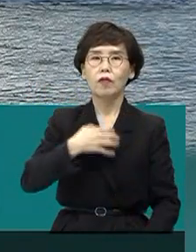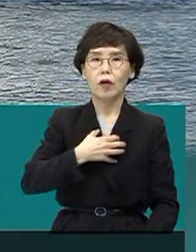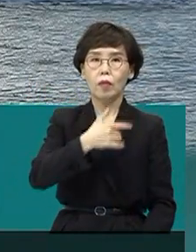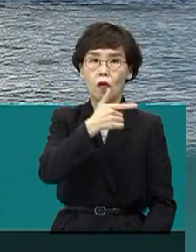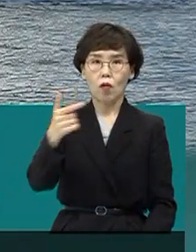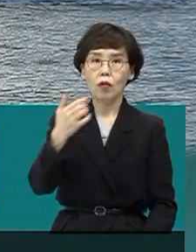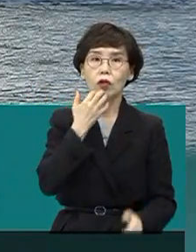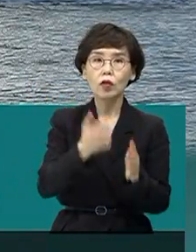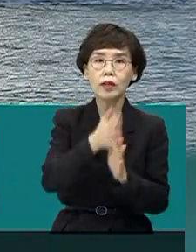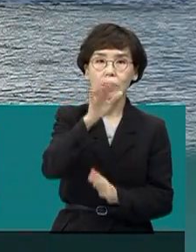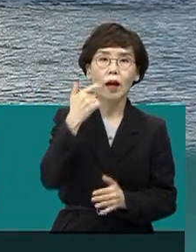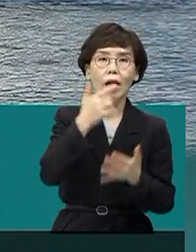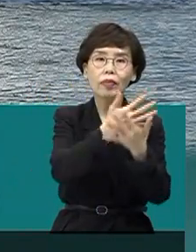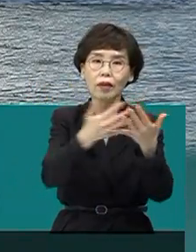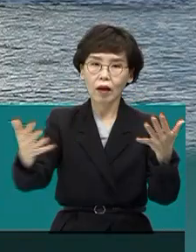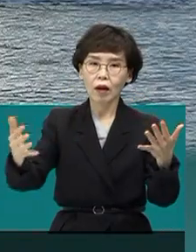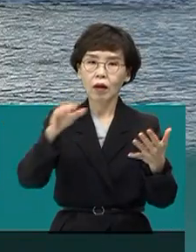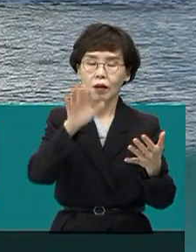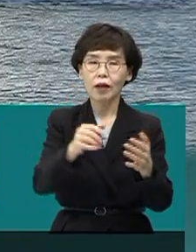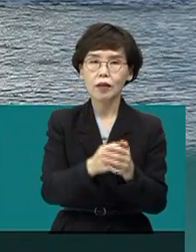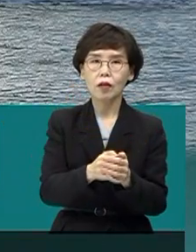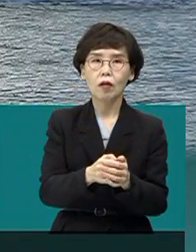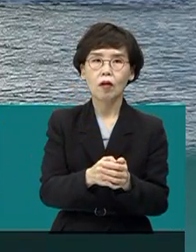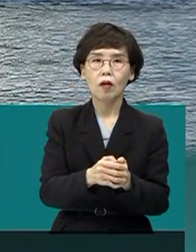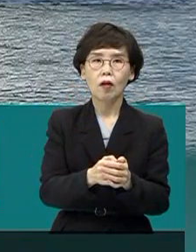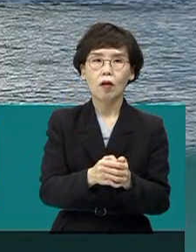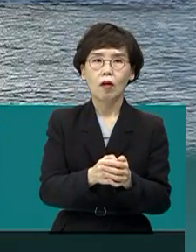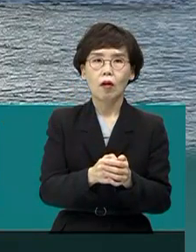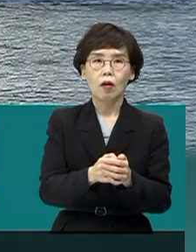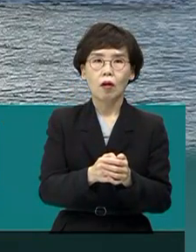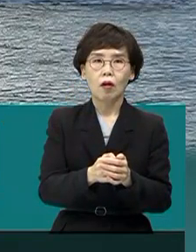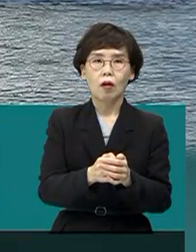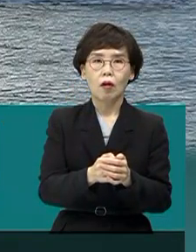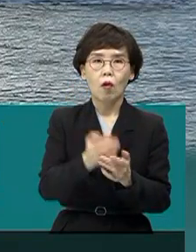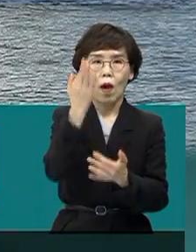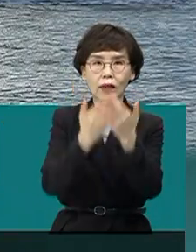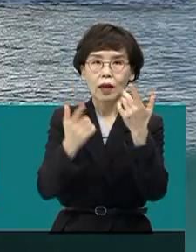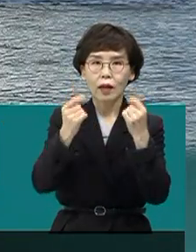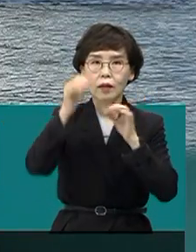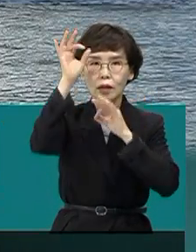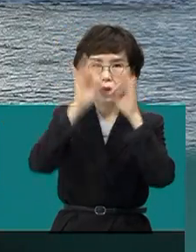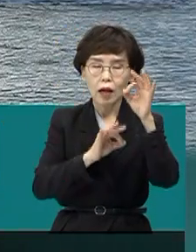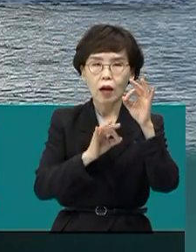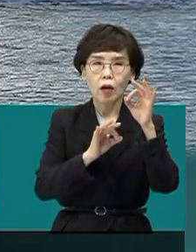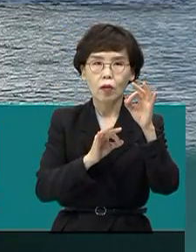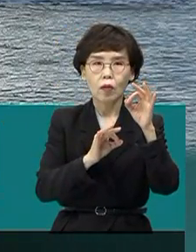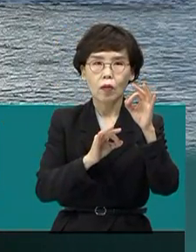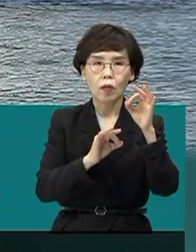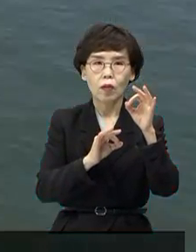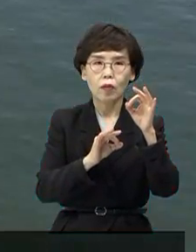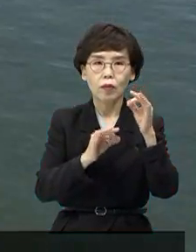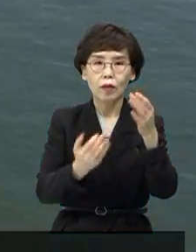한강 한가운데서 화재 같은 사고에 대비한 현장 대응 훈련을 가졌습니다. 한소희 기자입니다.